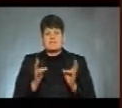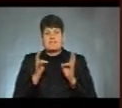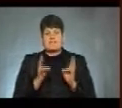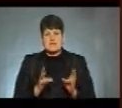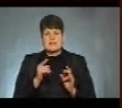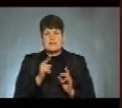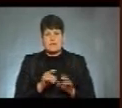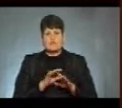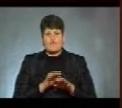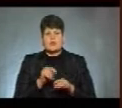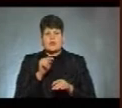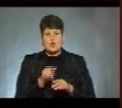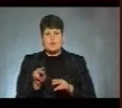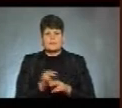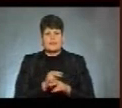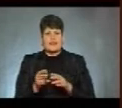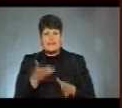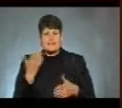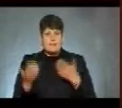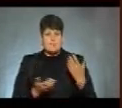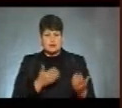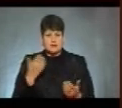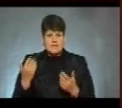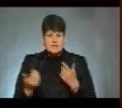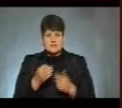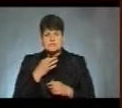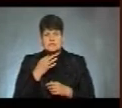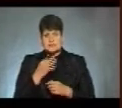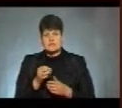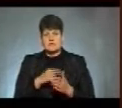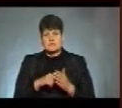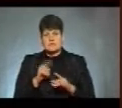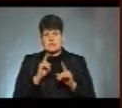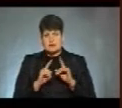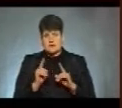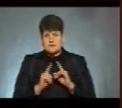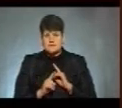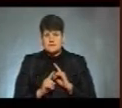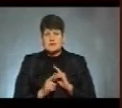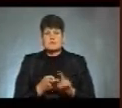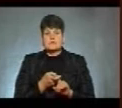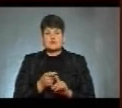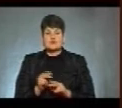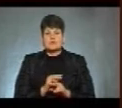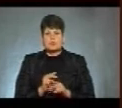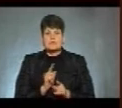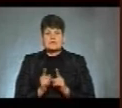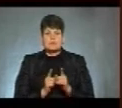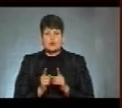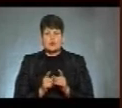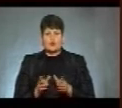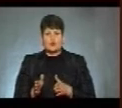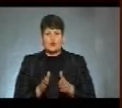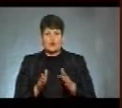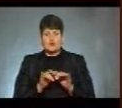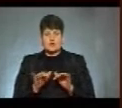його демонтаж, повідомив начальник відділу технічного нагляду Тернопільської міської ради Олег Вітик. У зв'язку з ремонтом змінено дорожній рух на цій